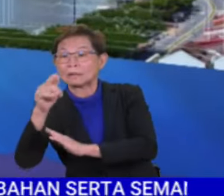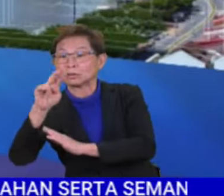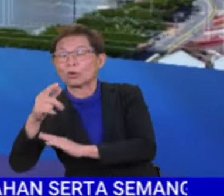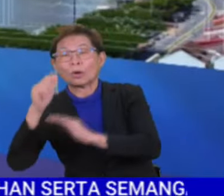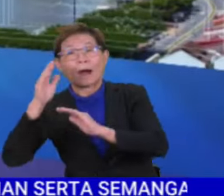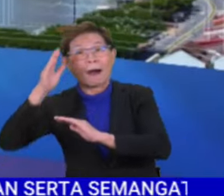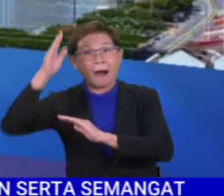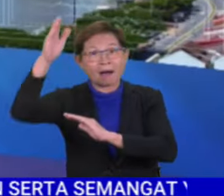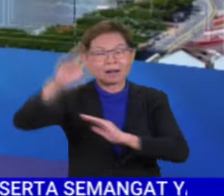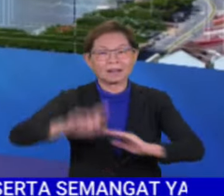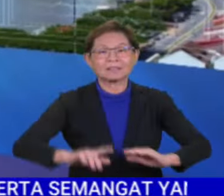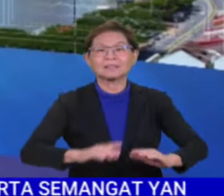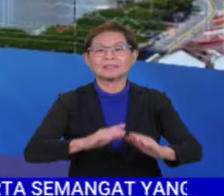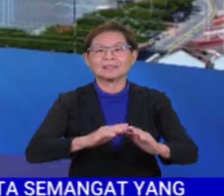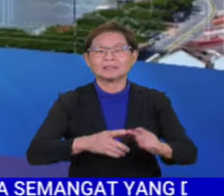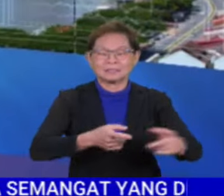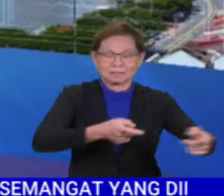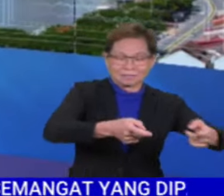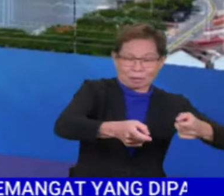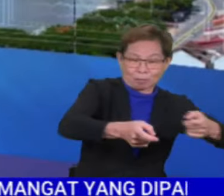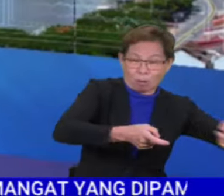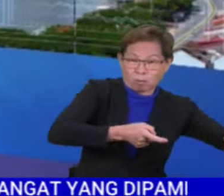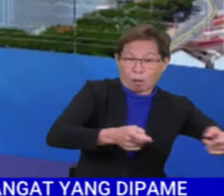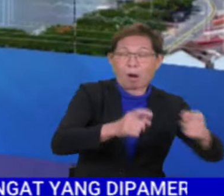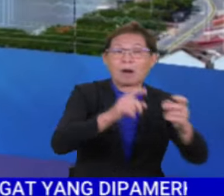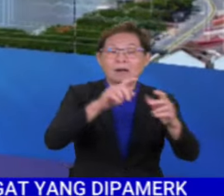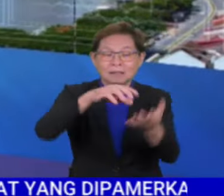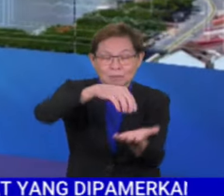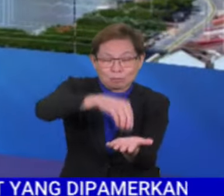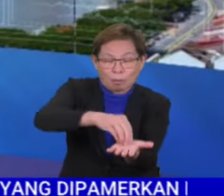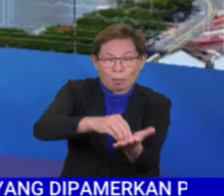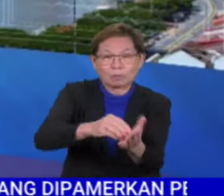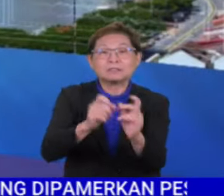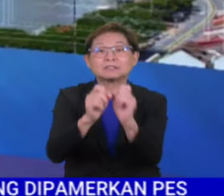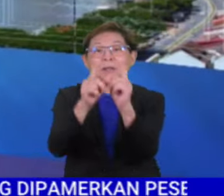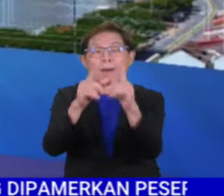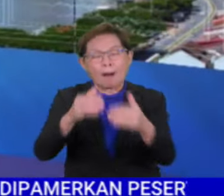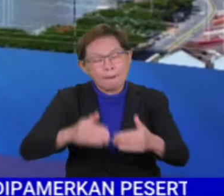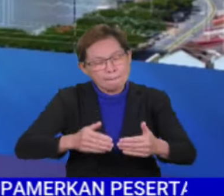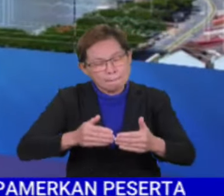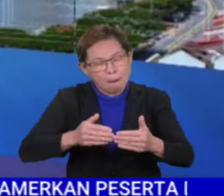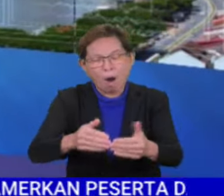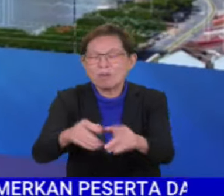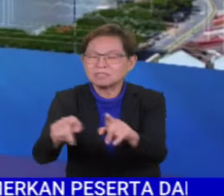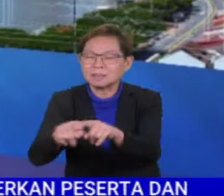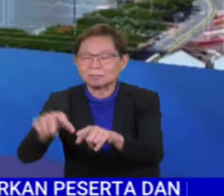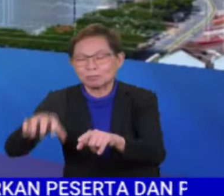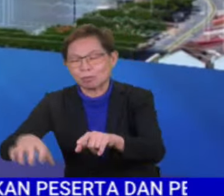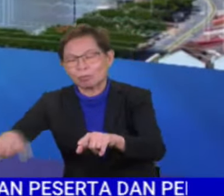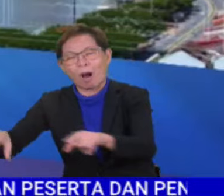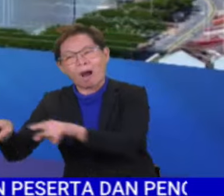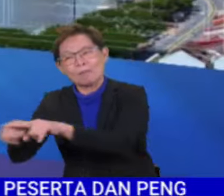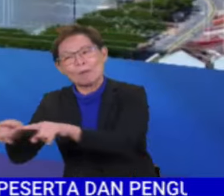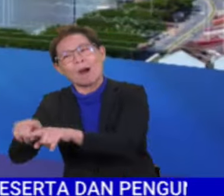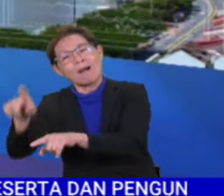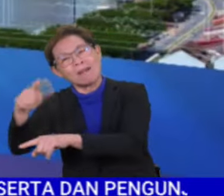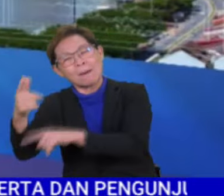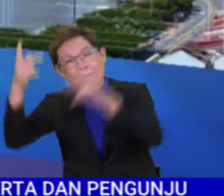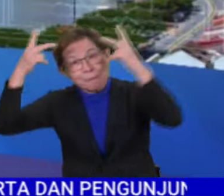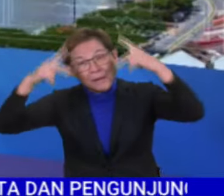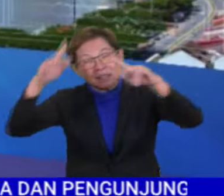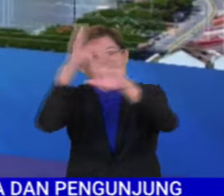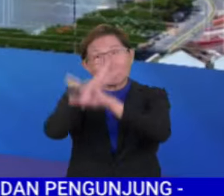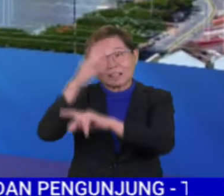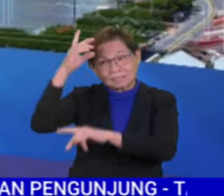seterusnya bakal meletakkan bahagian pentadbiran ke-11 itu maju seiring dengan kawasan lain di negeri ini. Premier Sarawak Datuk